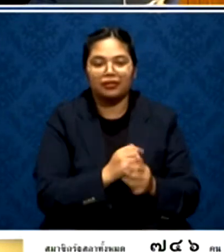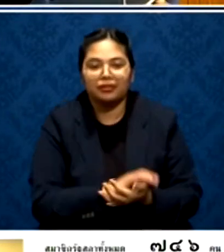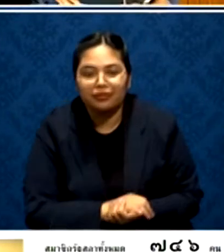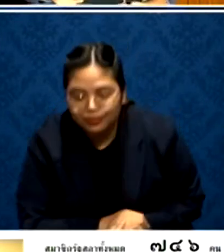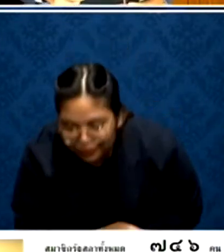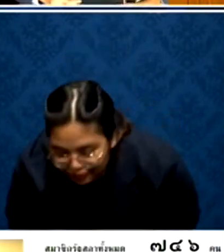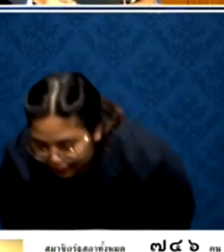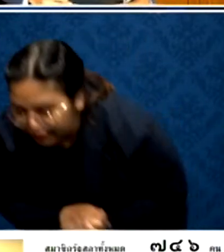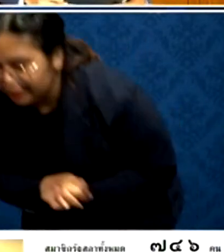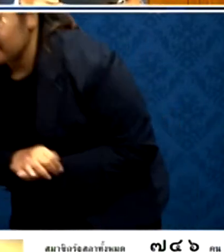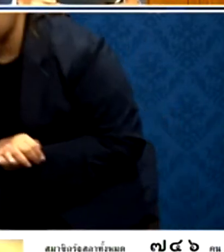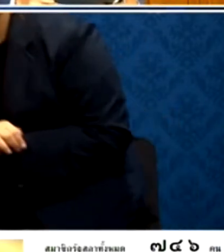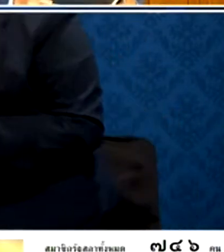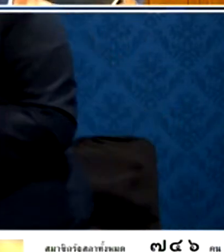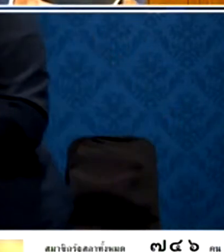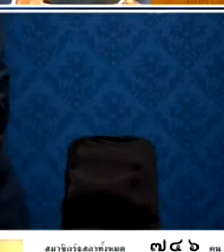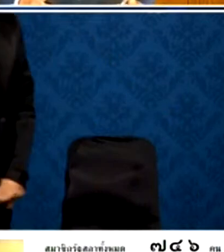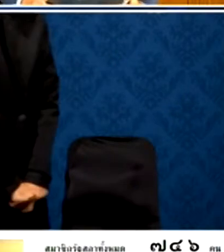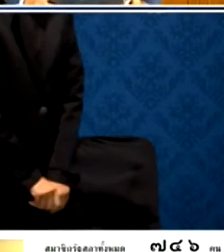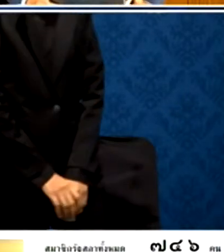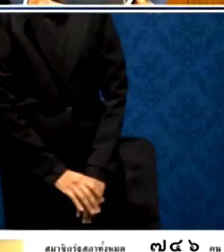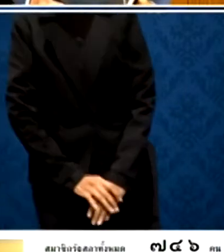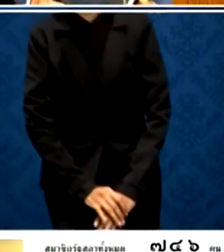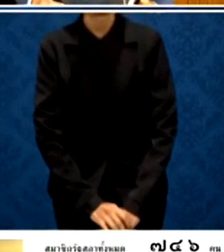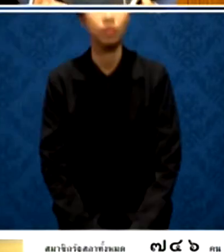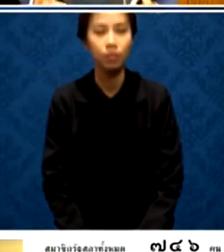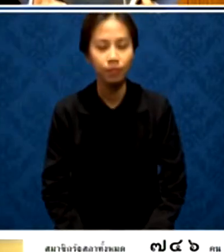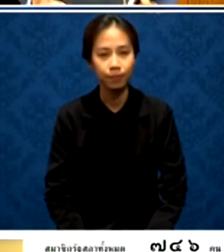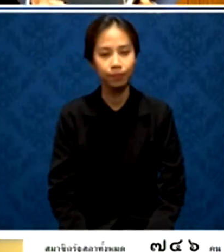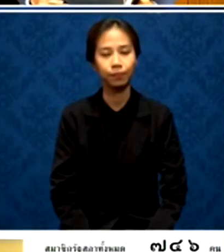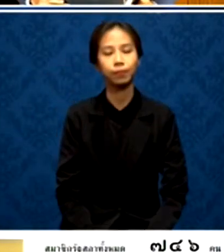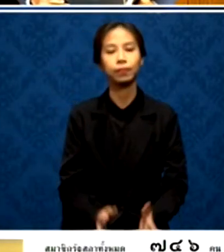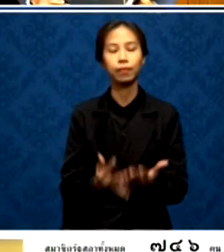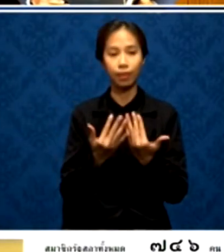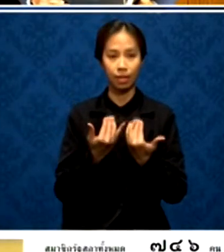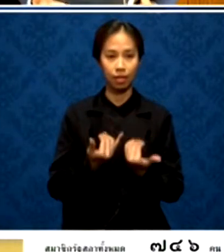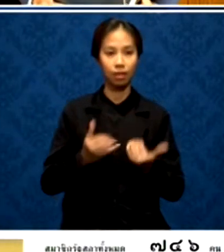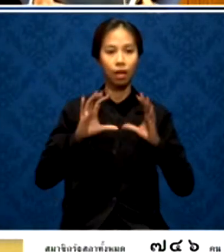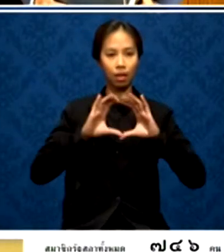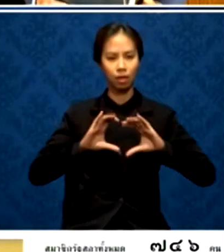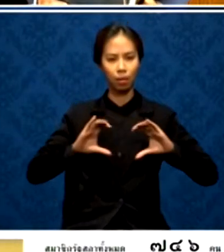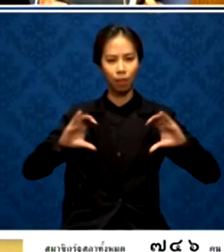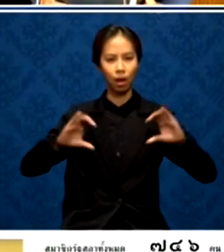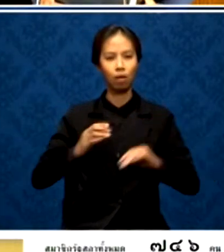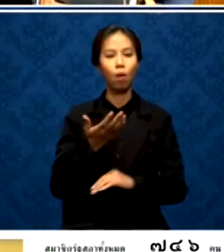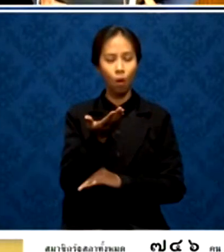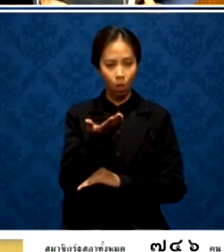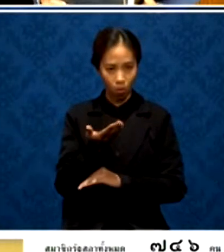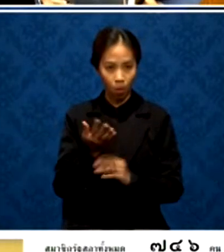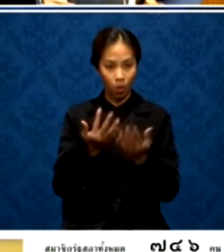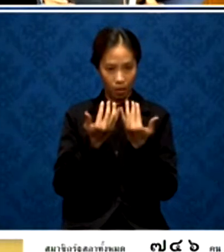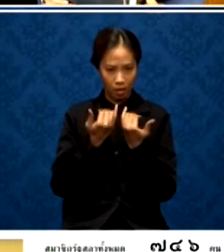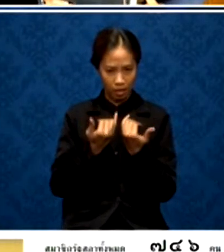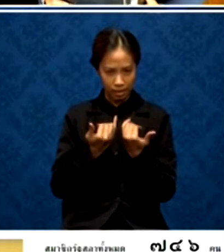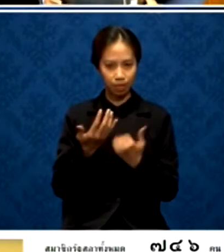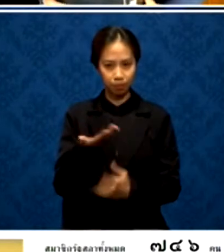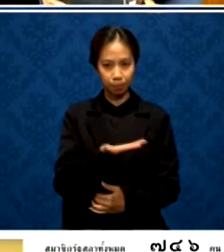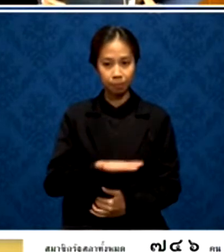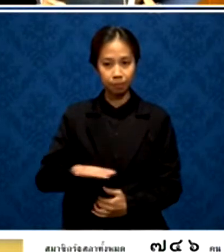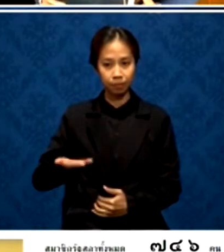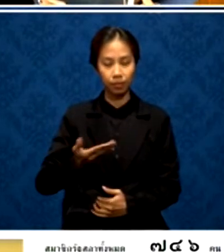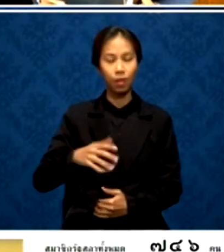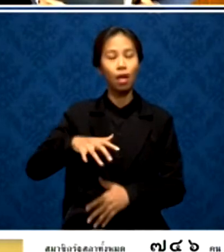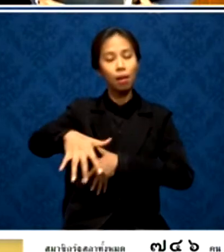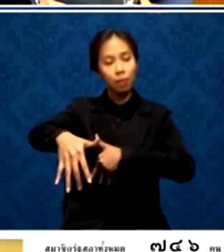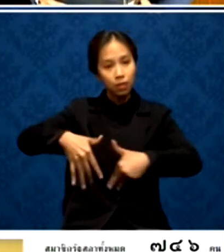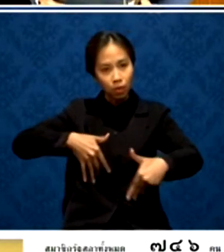พท้ายที่สุดรัฐบาลขอให้เชื่อมั่นรัฐบาลขอให้ความเชื่อมั่นแก่รัฐสภาและประช